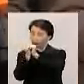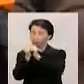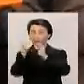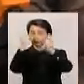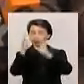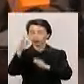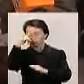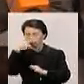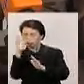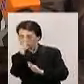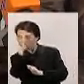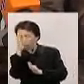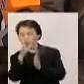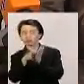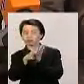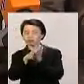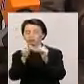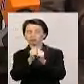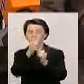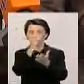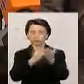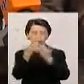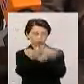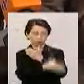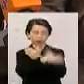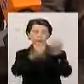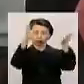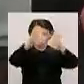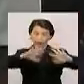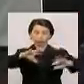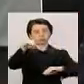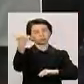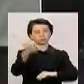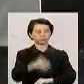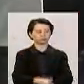Biro Pembantrasan Narkotik Thailand dan beberapa negara ASEAN lain.